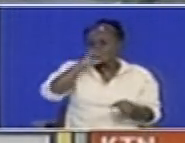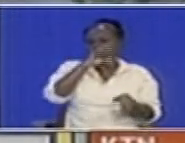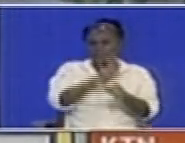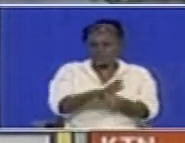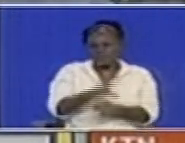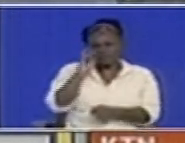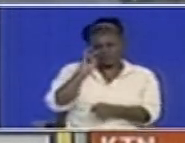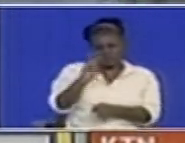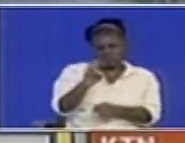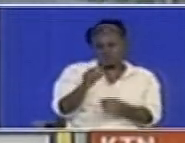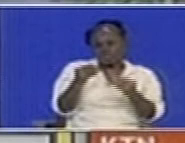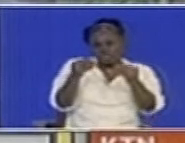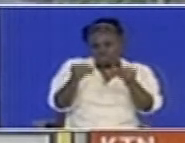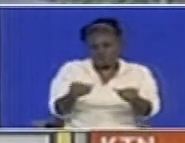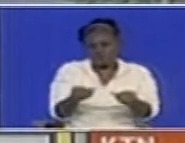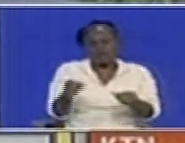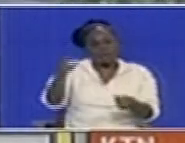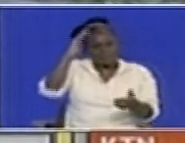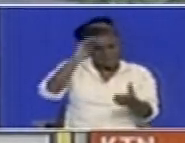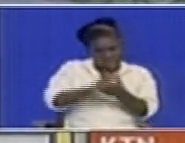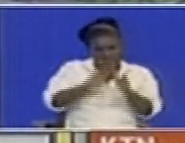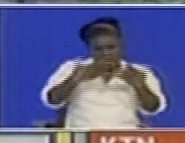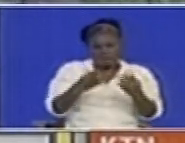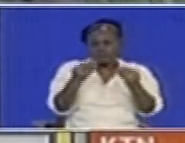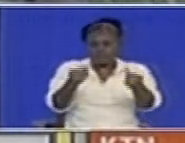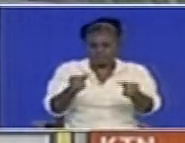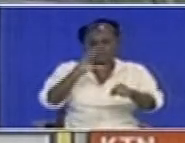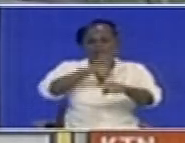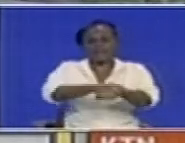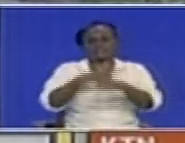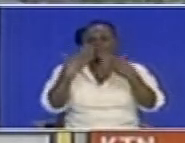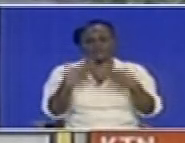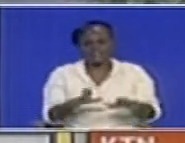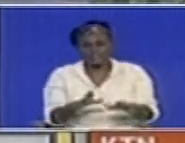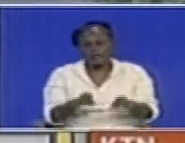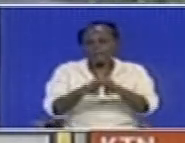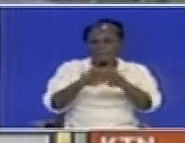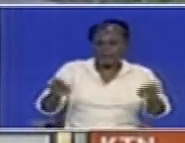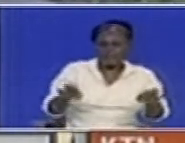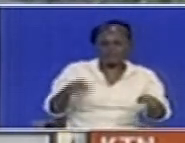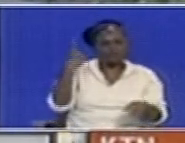wataangalia jambo hili, tunaamini kwamba suluhisho itakuja, ile itakuwa permanent kwa